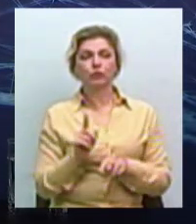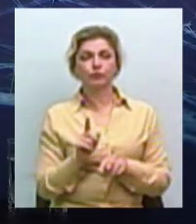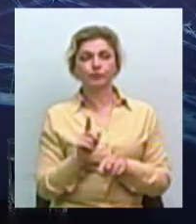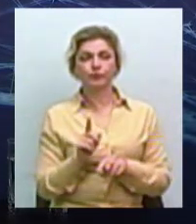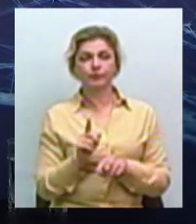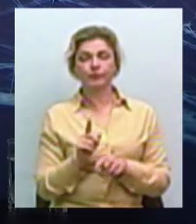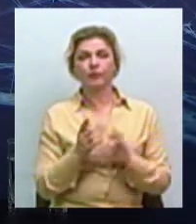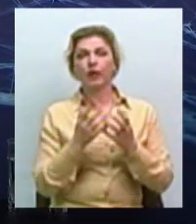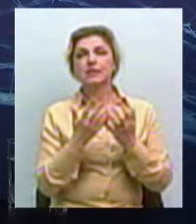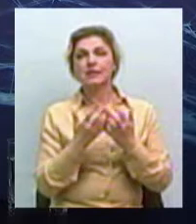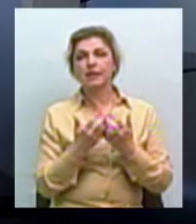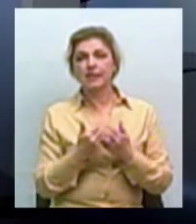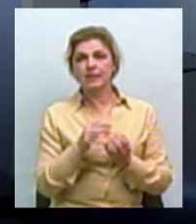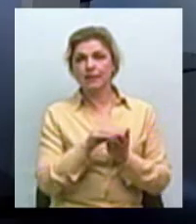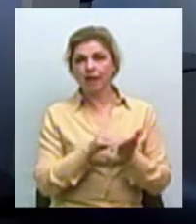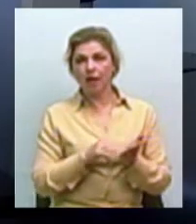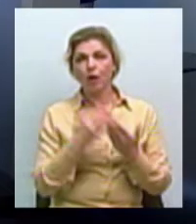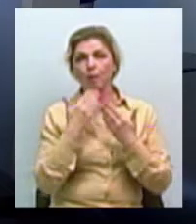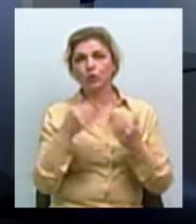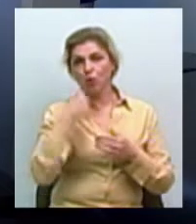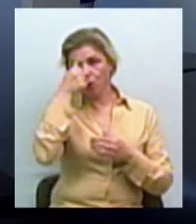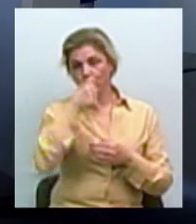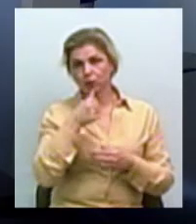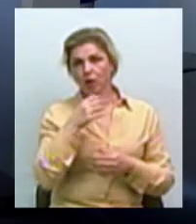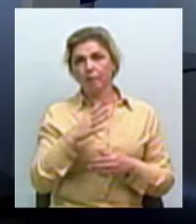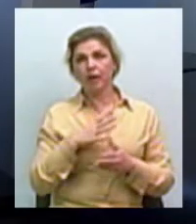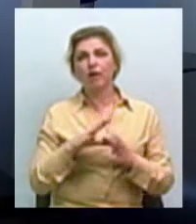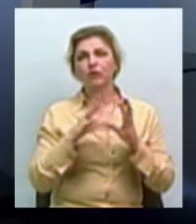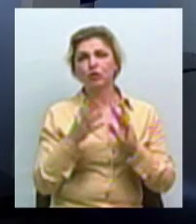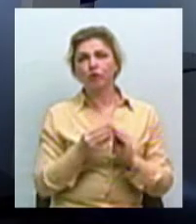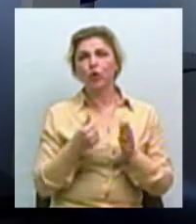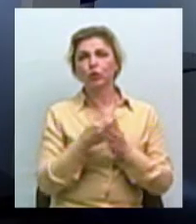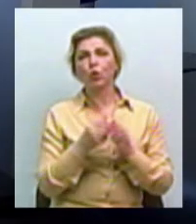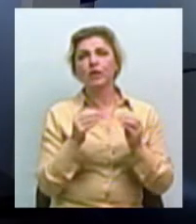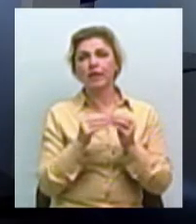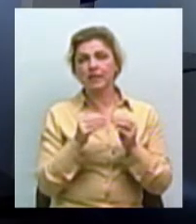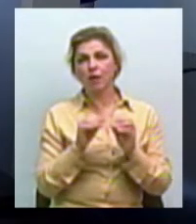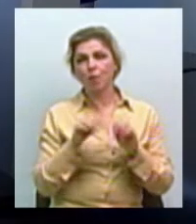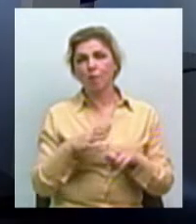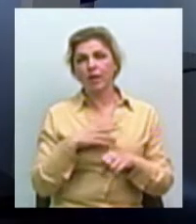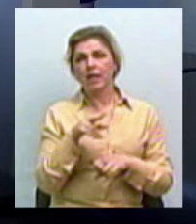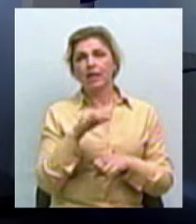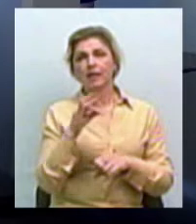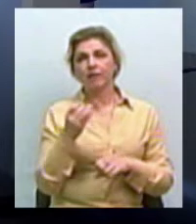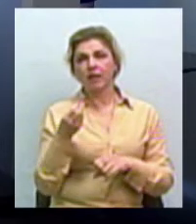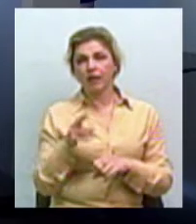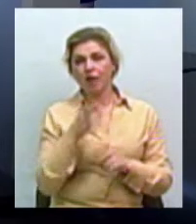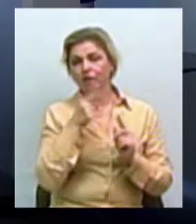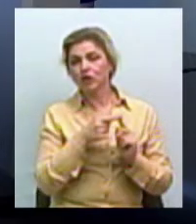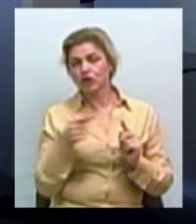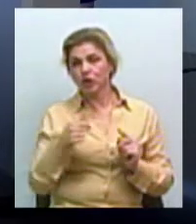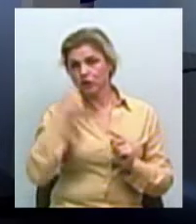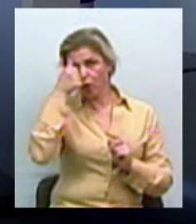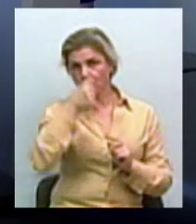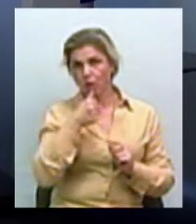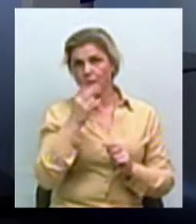згідно статистики, останні роки було всього-навсього до 10 випадків могло бути дифтерії протягом року на території